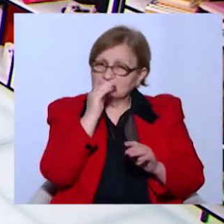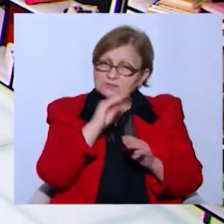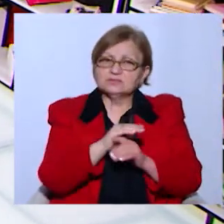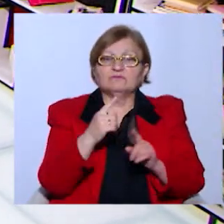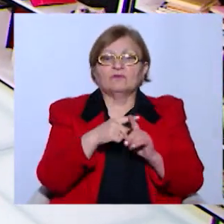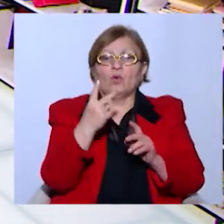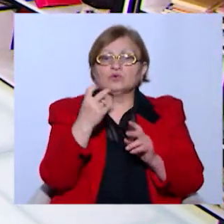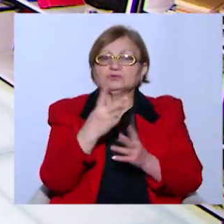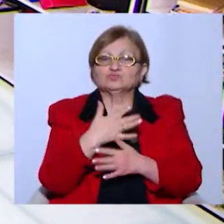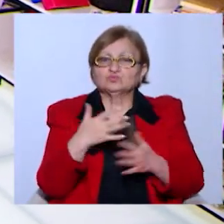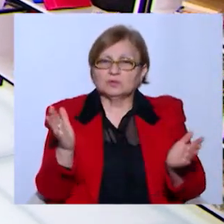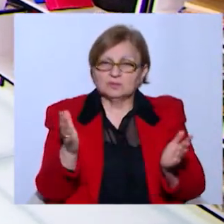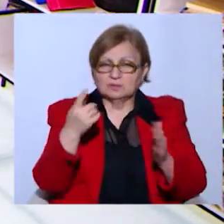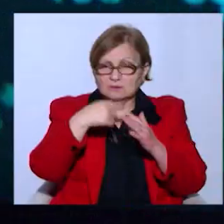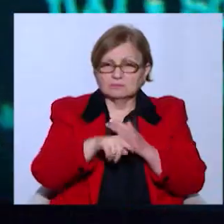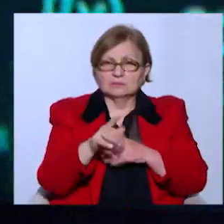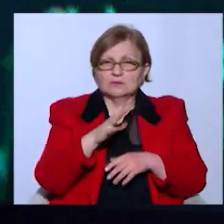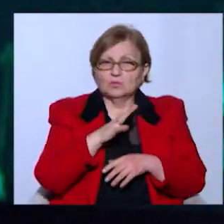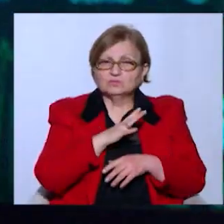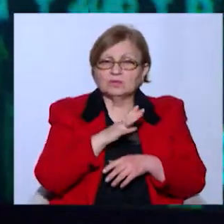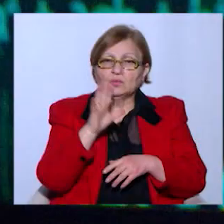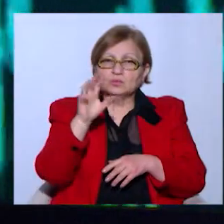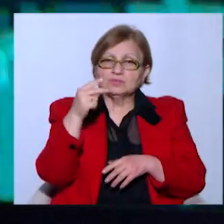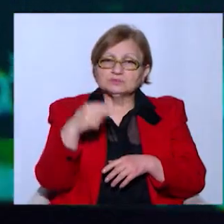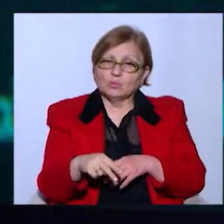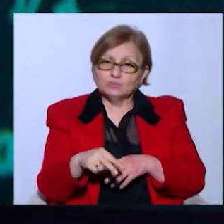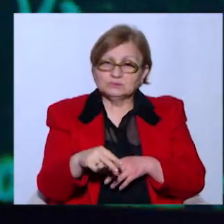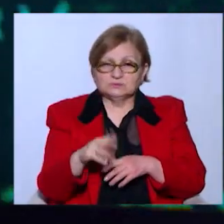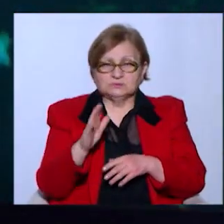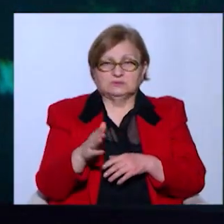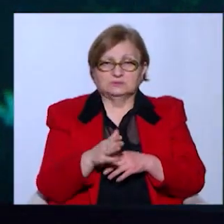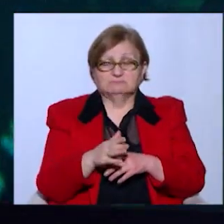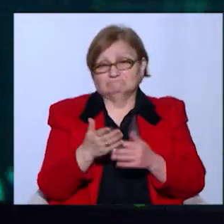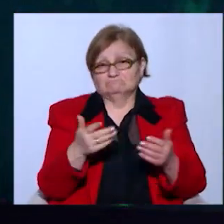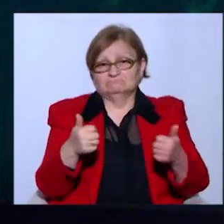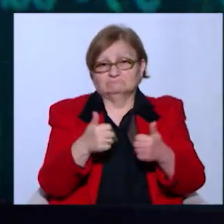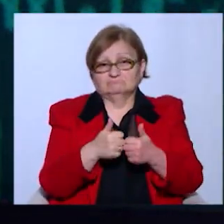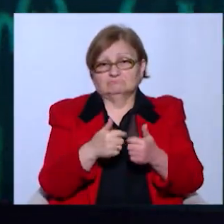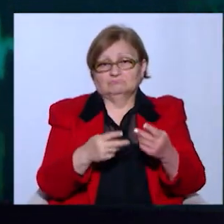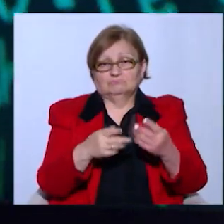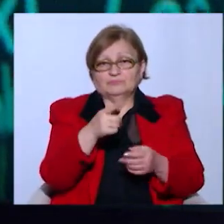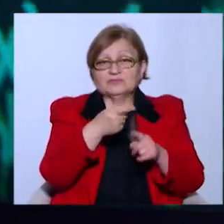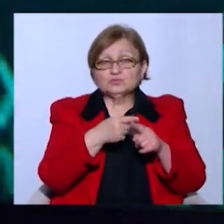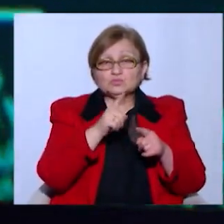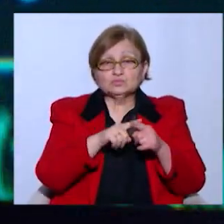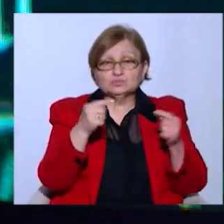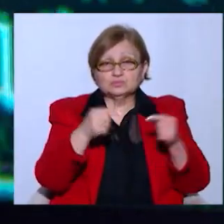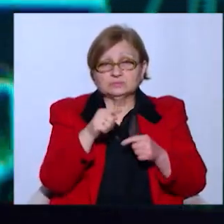და ნაზრდი ამ შემთხვევაში უნდა იყოს 520-ის ტოლი. შესაბამისად, ზუსტად ეს ნაზრდი არის ის,